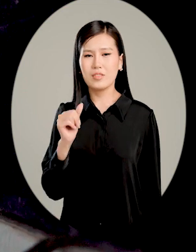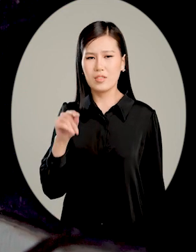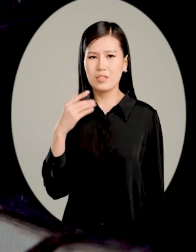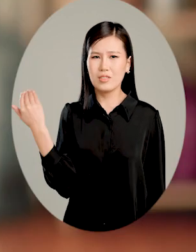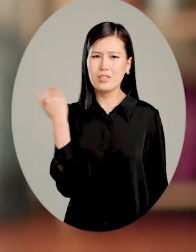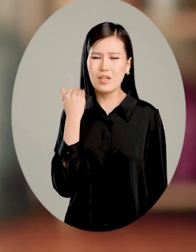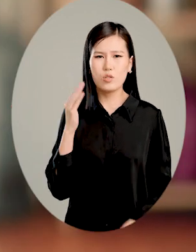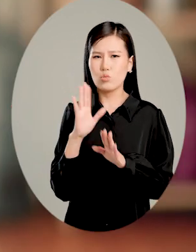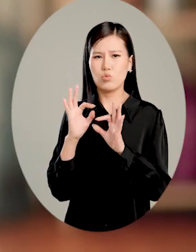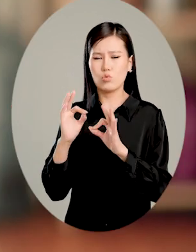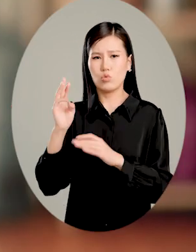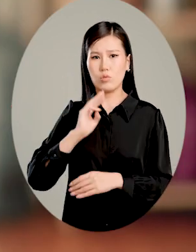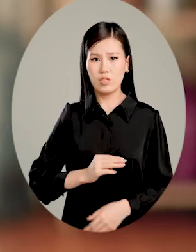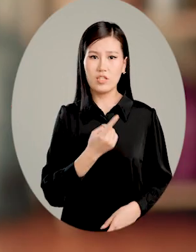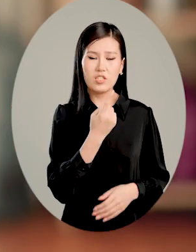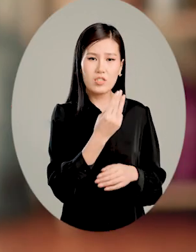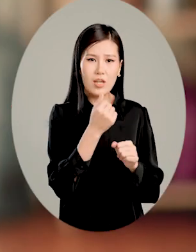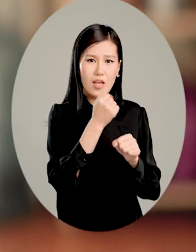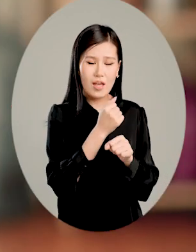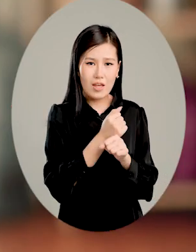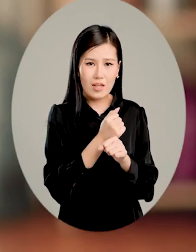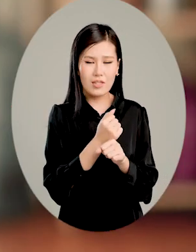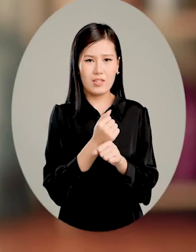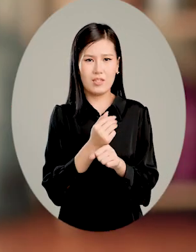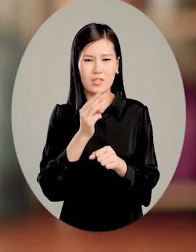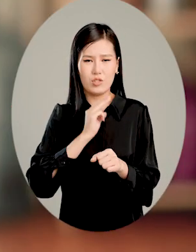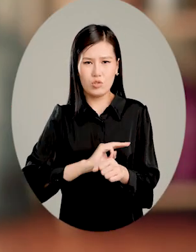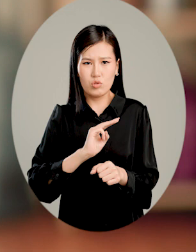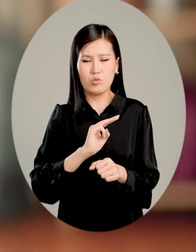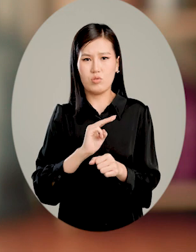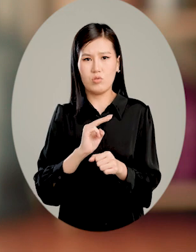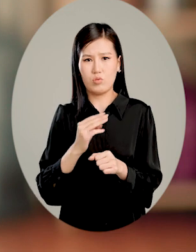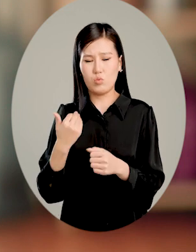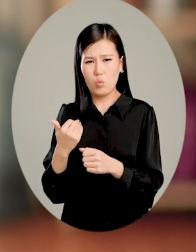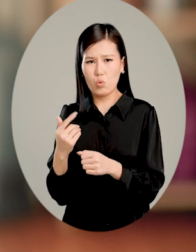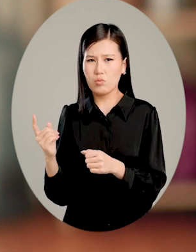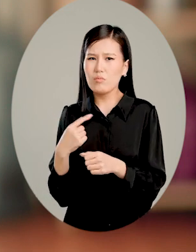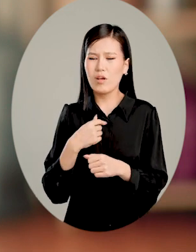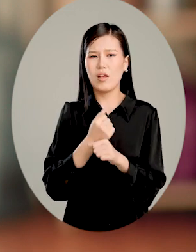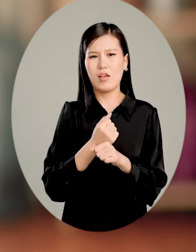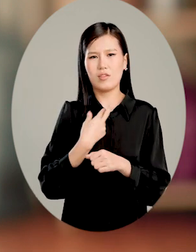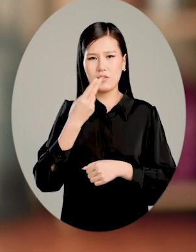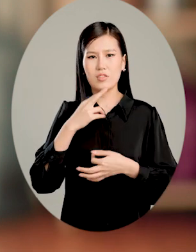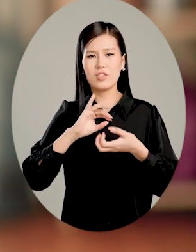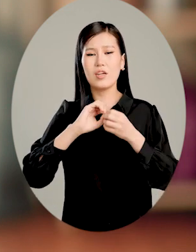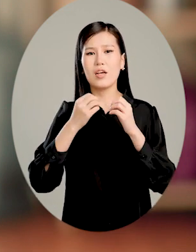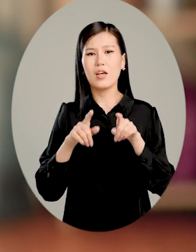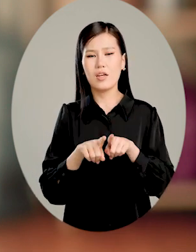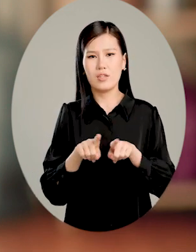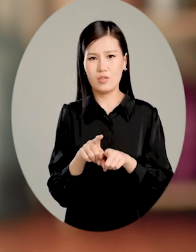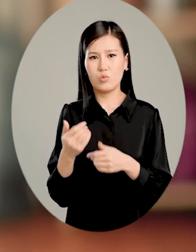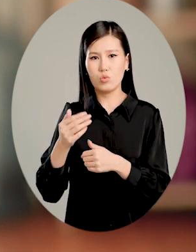Шантрах нь байтгаа бүр цалгах хүч гарш. Чи нэг ажлыг тэгээ ямар ч ээлж дараагүй н ажлыг өдөр